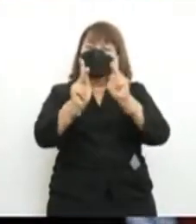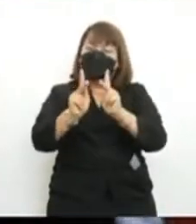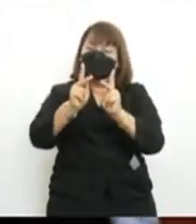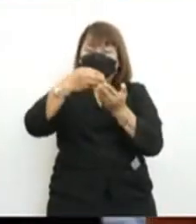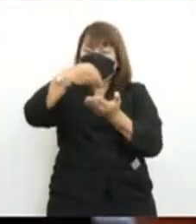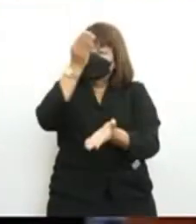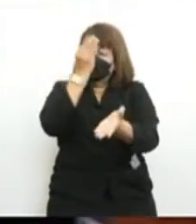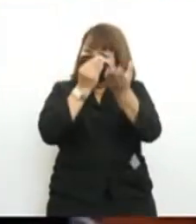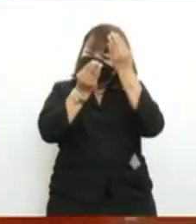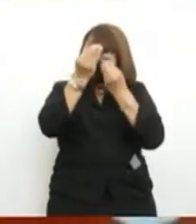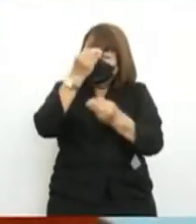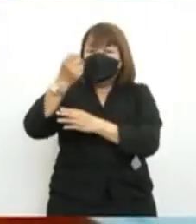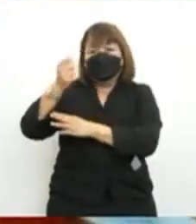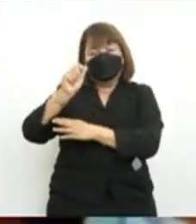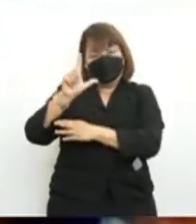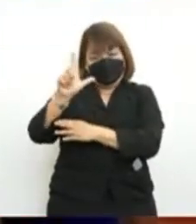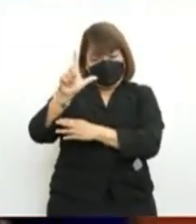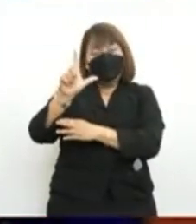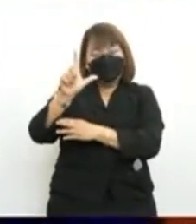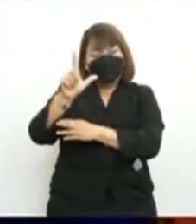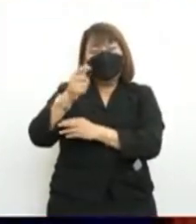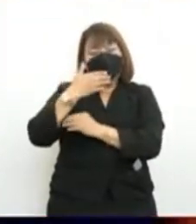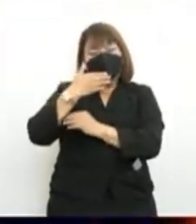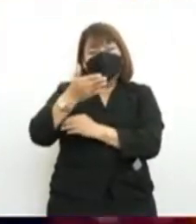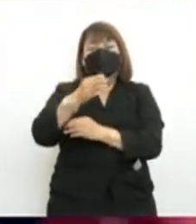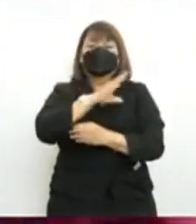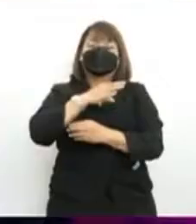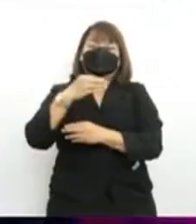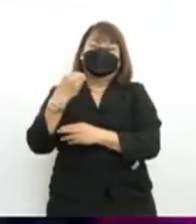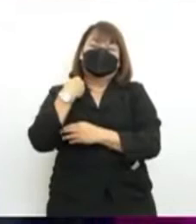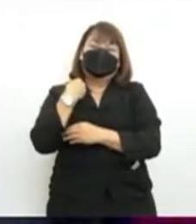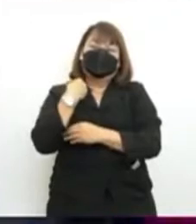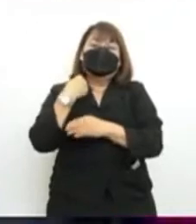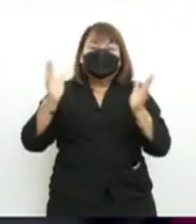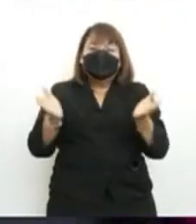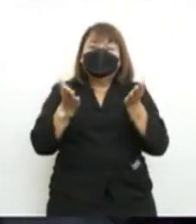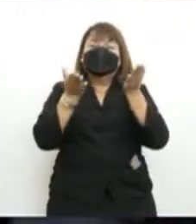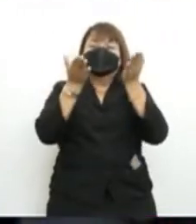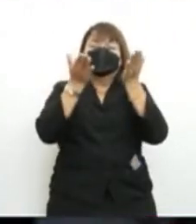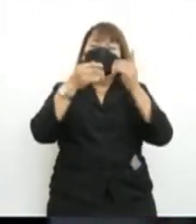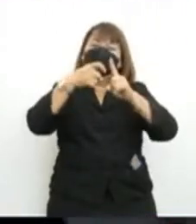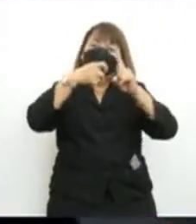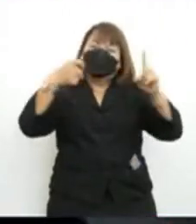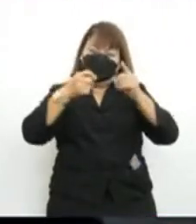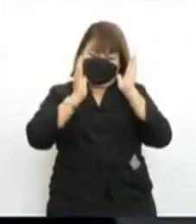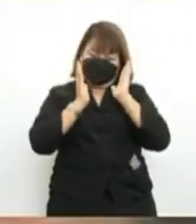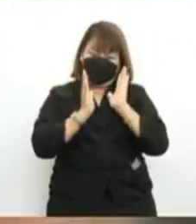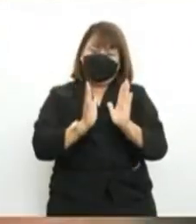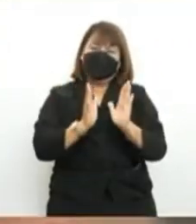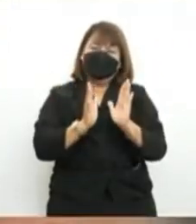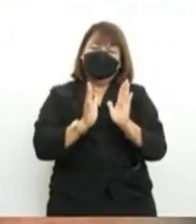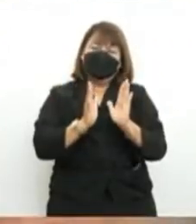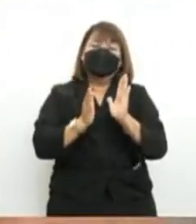นรู้ Active Learning มาโดยตลอดและได้รับการสนับสนุนจากบุคลากร